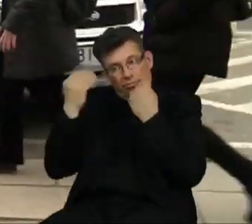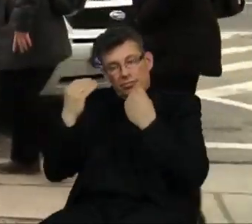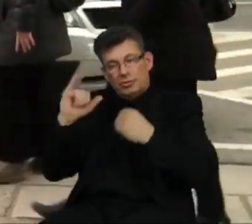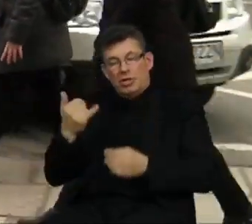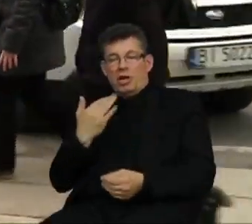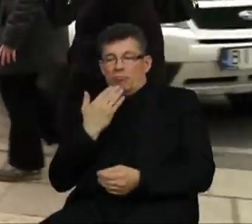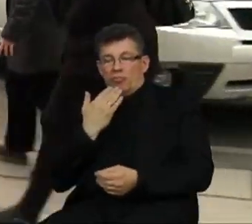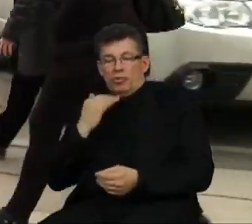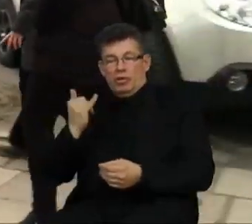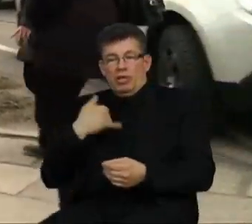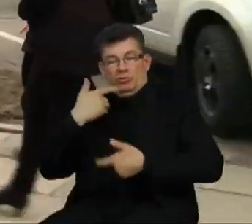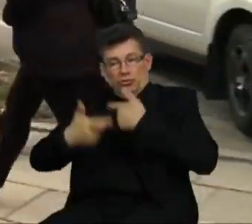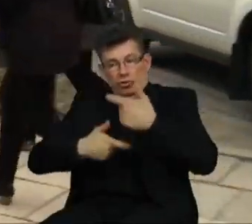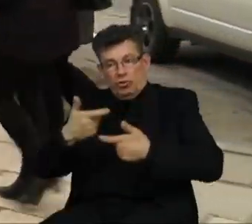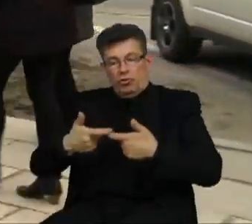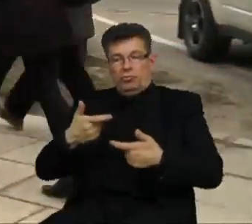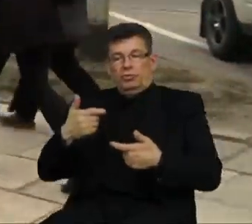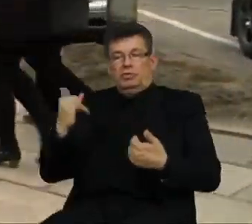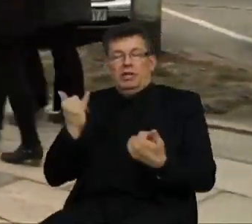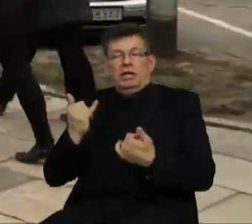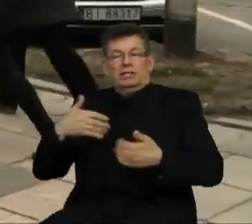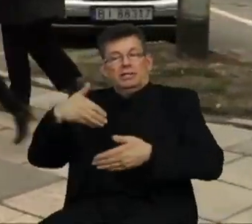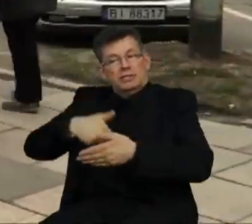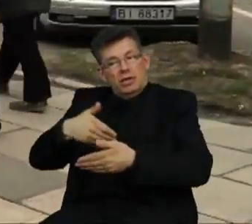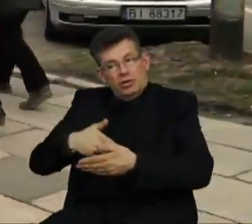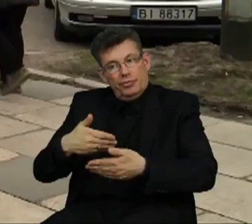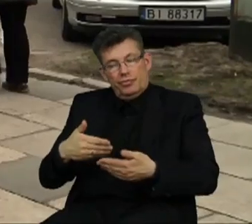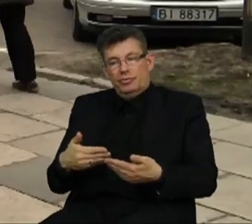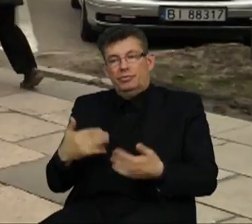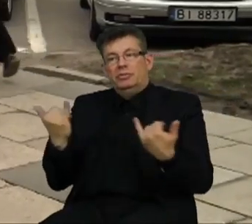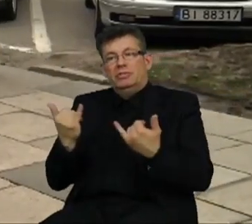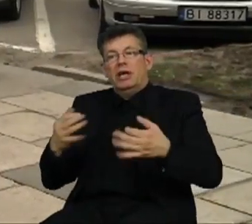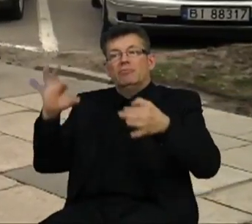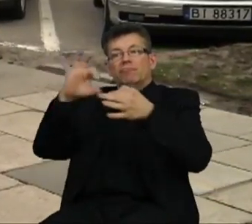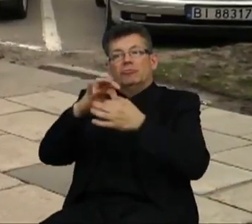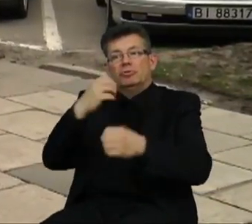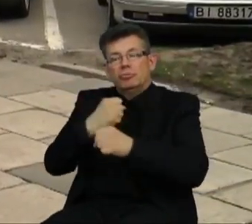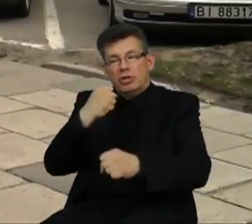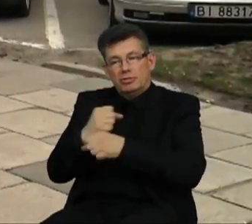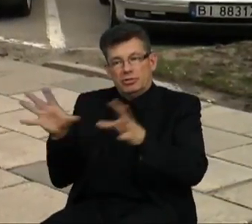mamy postępować, jak mamy się zachowywać, jak mamy współpracować z Kasią.